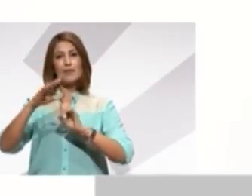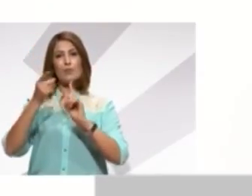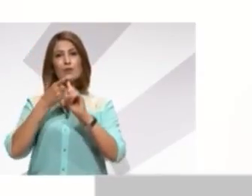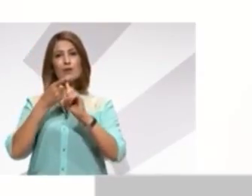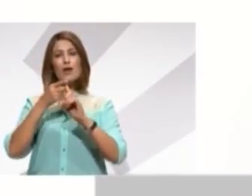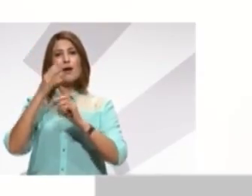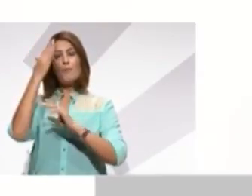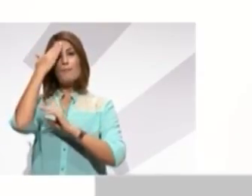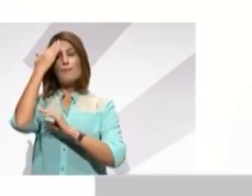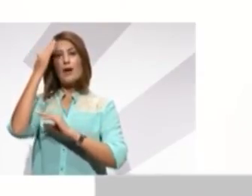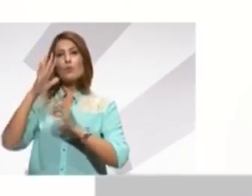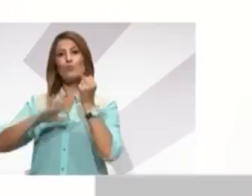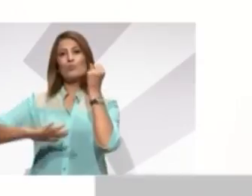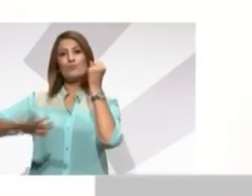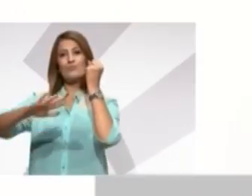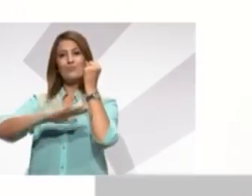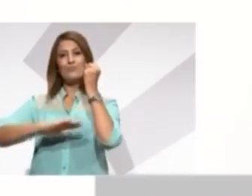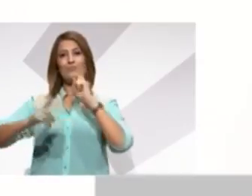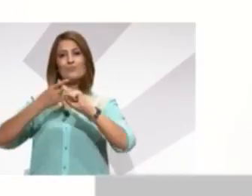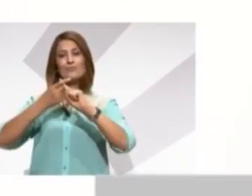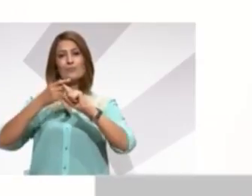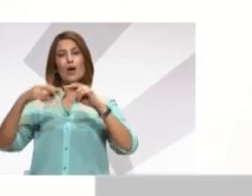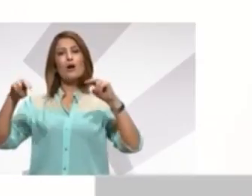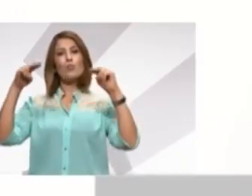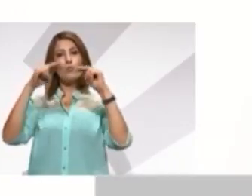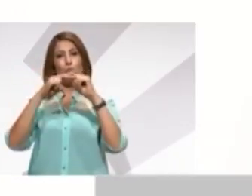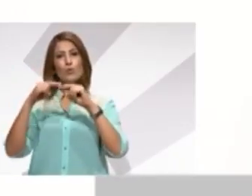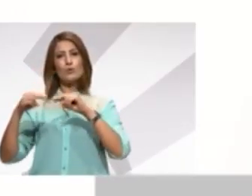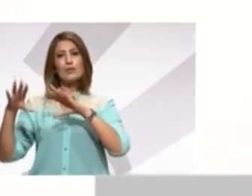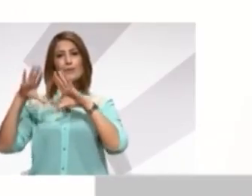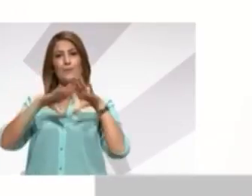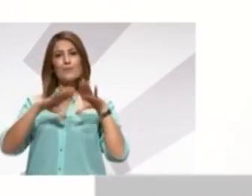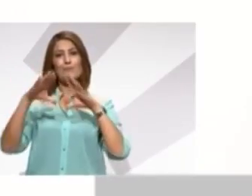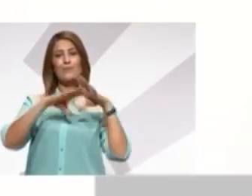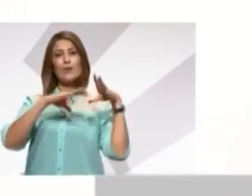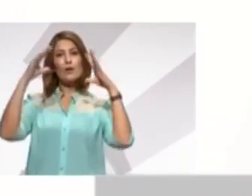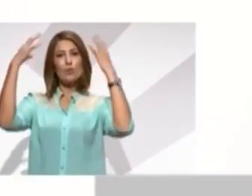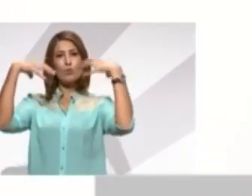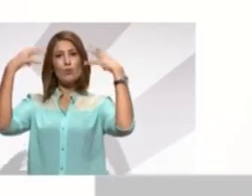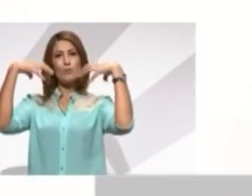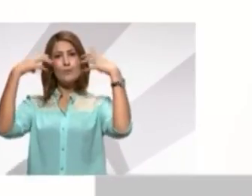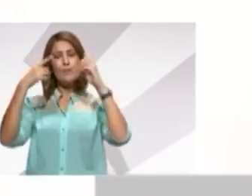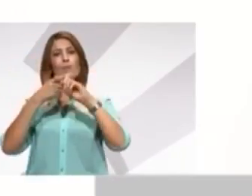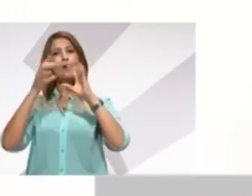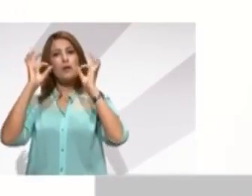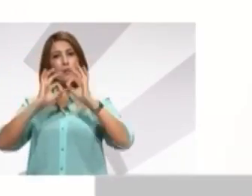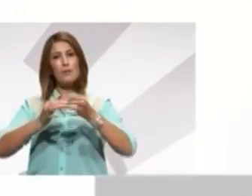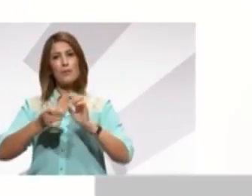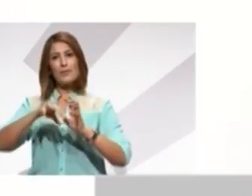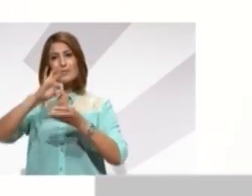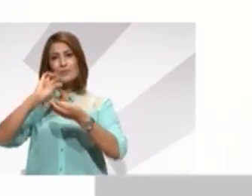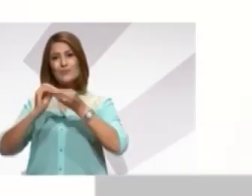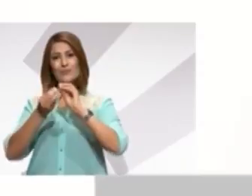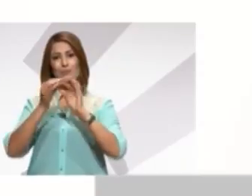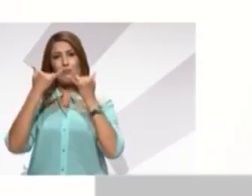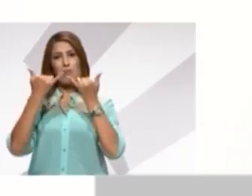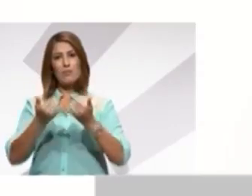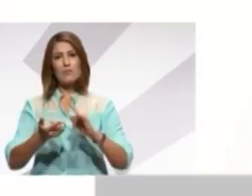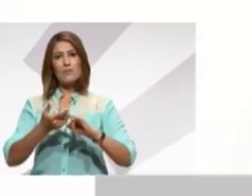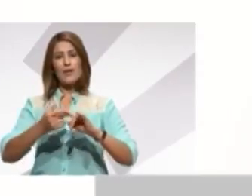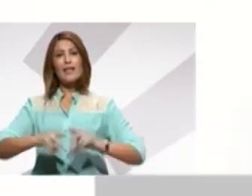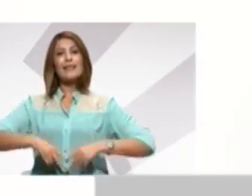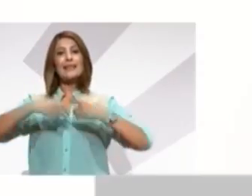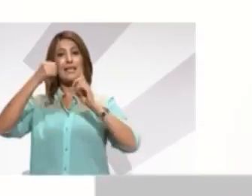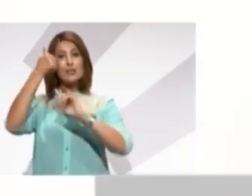ان تكون عندها بنى تحتيه مستواه مش وقت اللي تستغرق والمصالح تتعدل نعيش ابقى في بلادي وقت اللي يكون عناصر